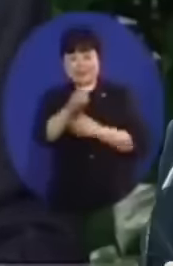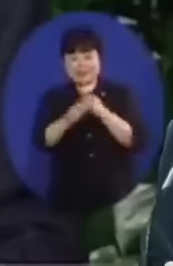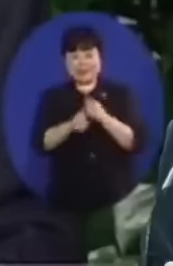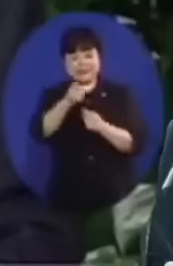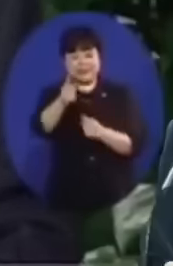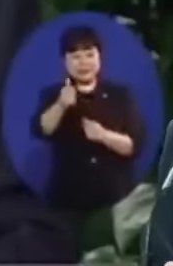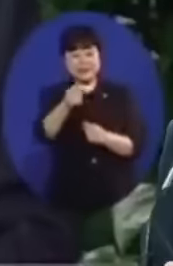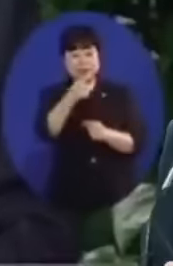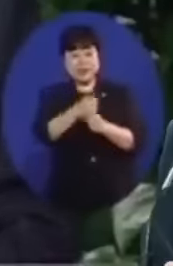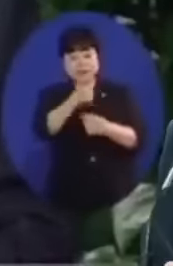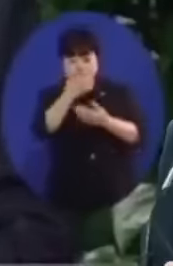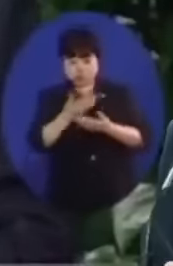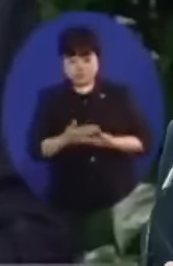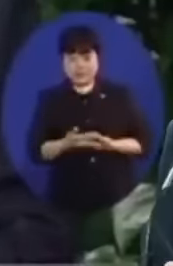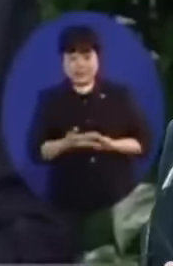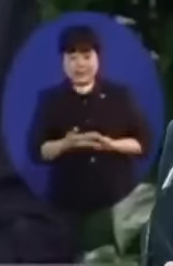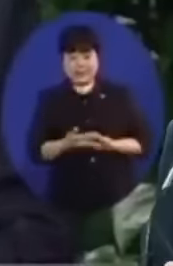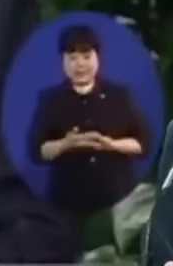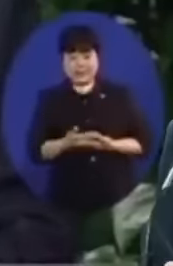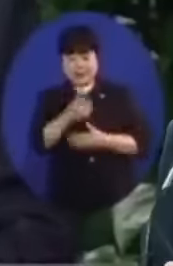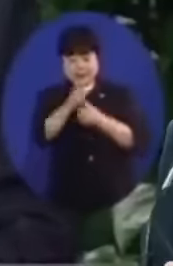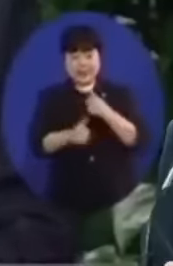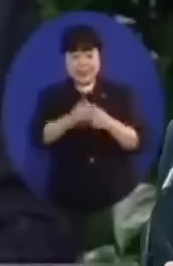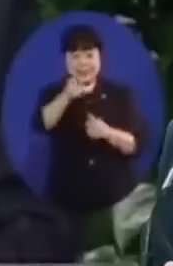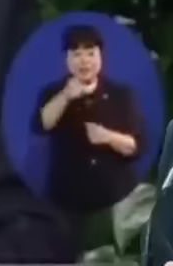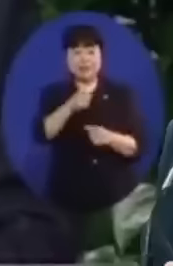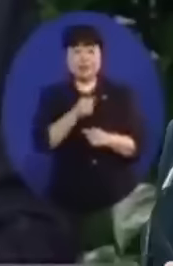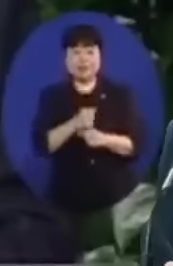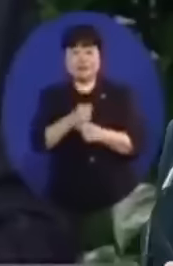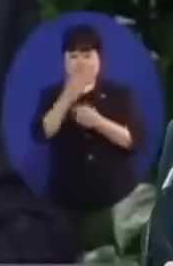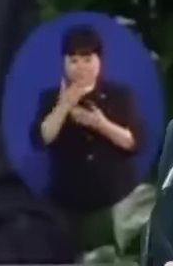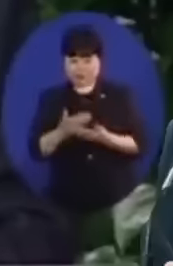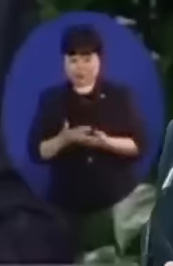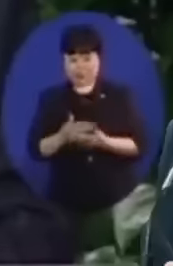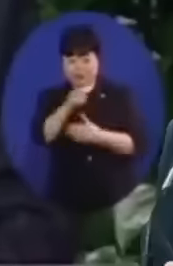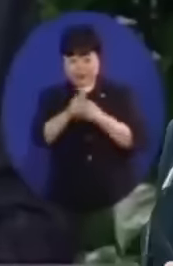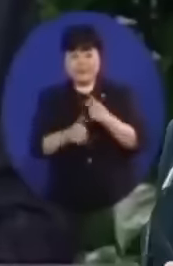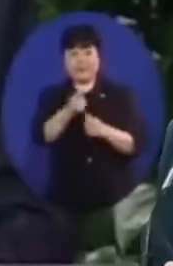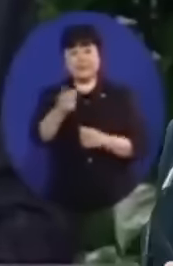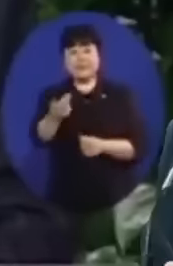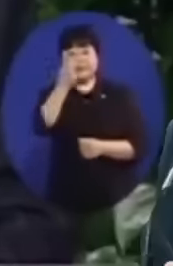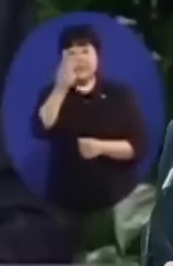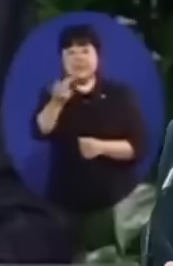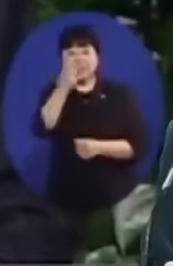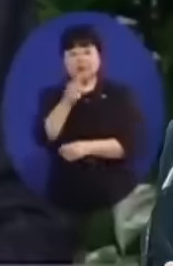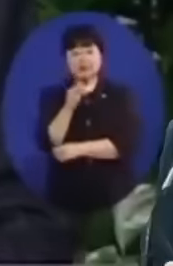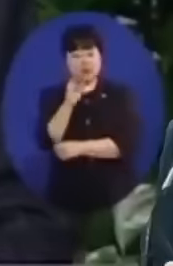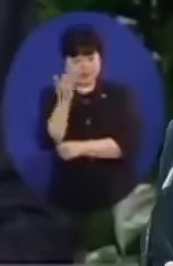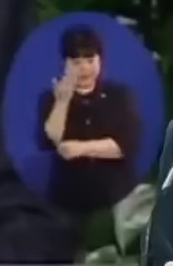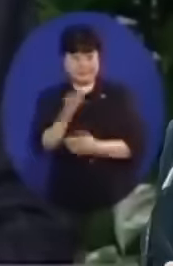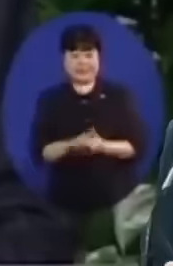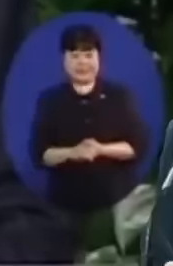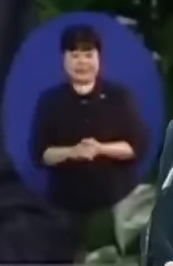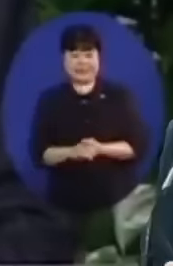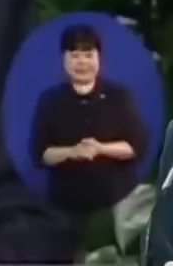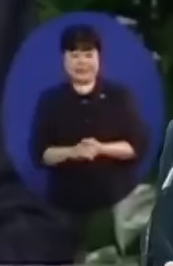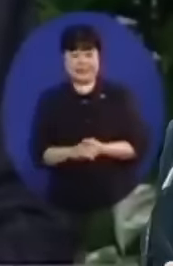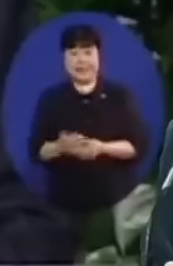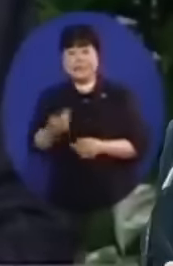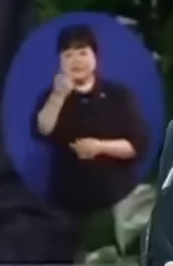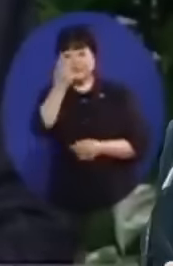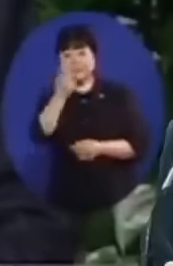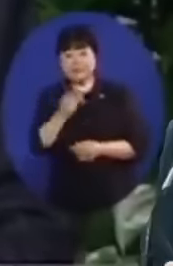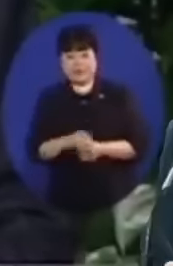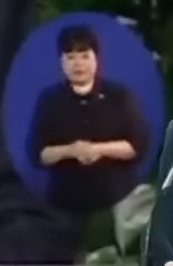하나님 우리를 만드셨지 않습니까? 하나님 우리를 만드셨으니 하나님 우리 생명의 근원이 되시고